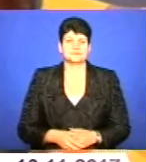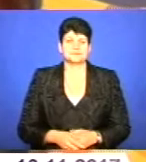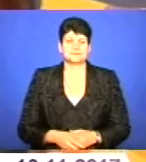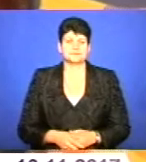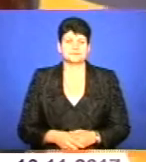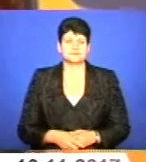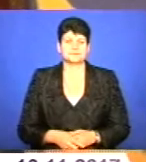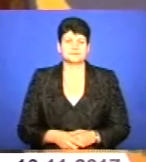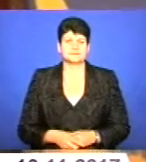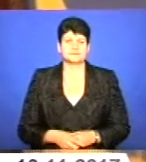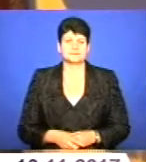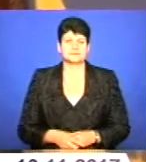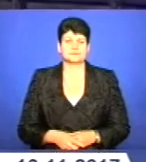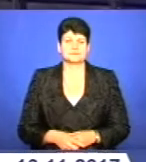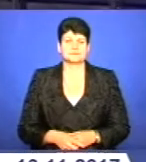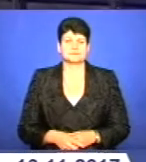Багрій, Вісті ТТБ.